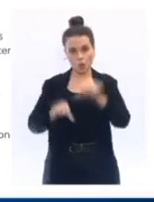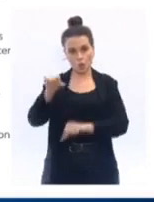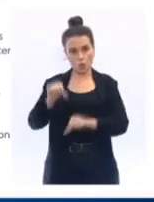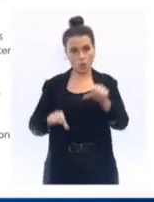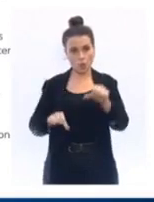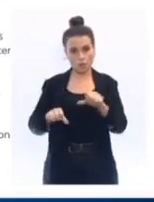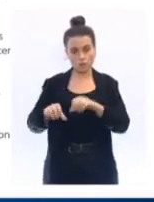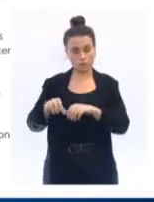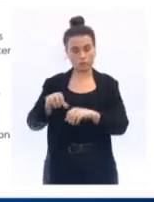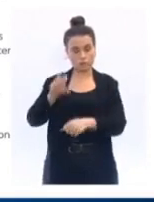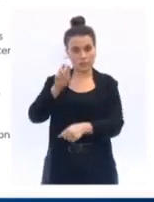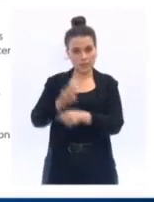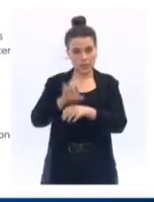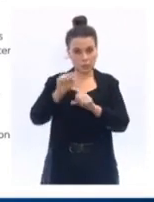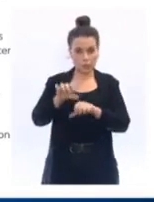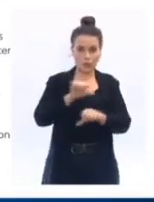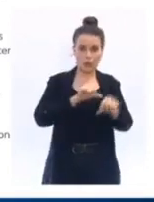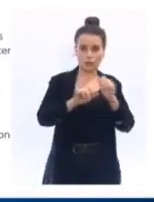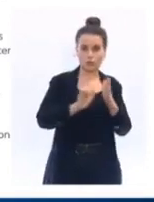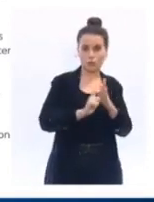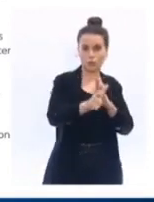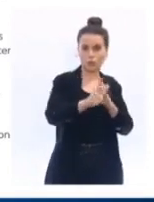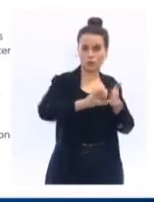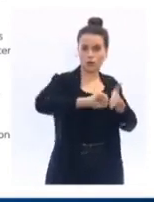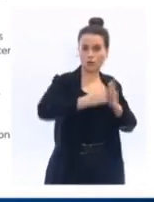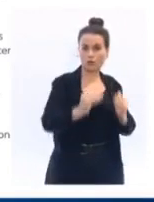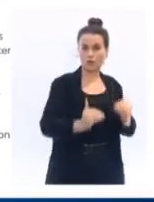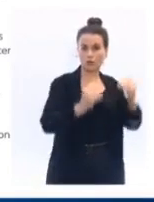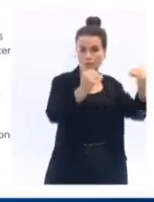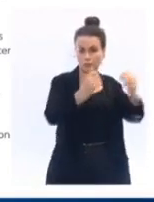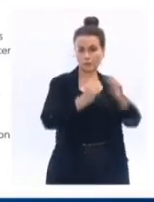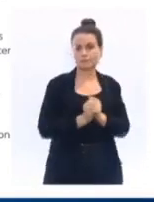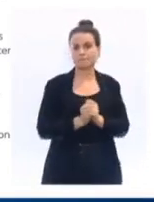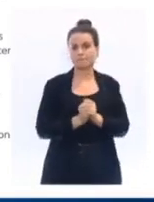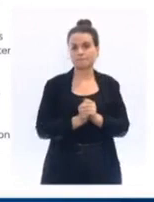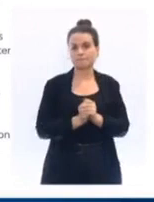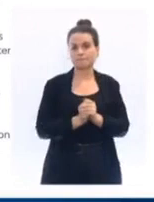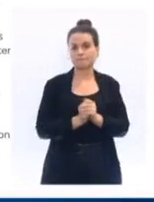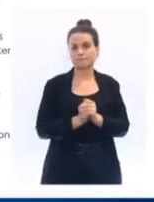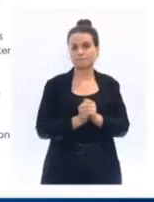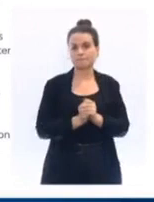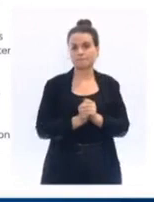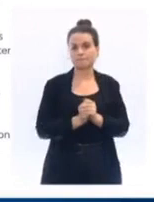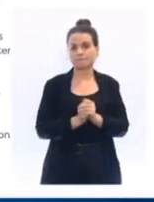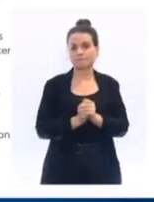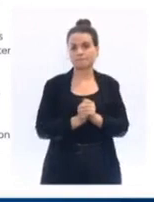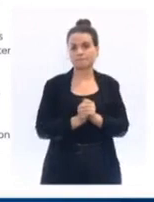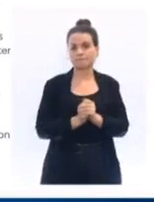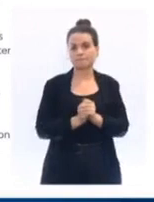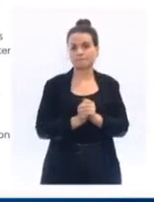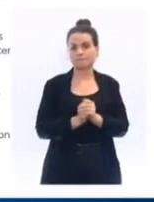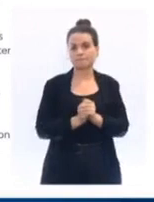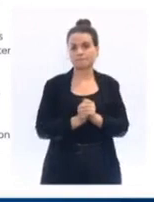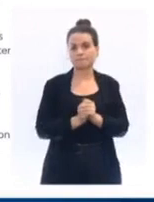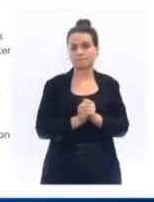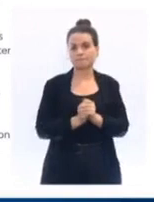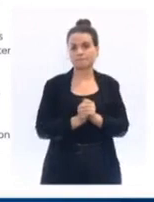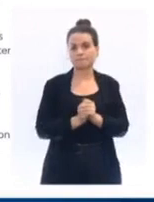à emporter. Les bibliothèques universitaires seront ouvertes sur rendez-vous et dans le respect d'une